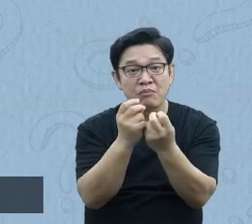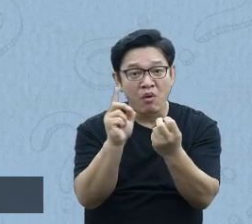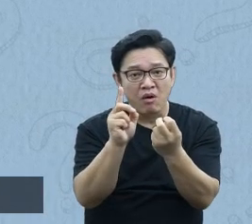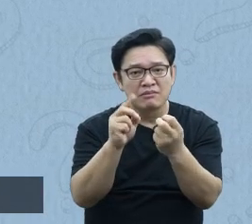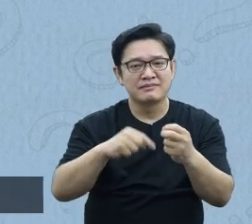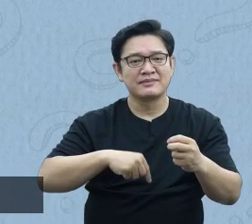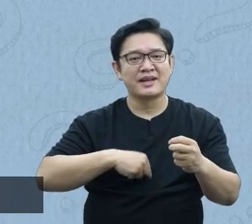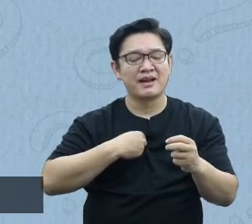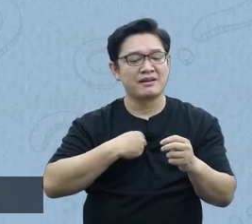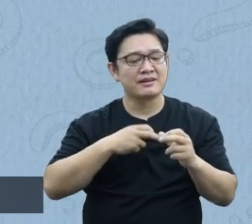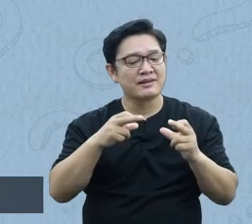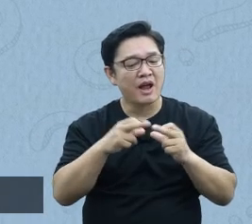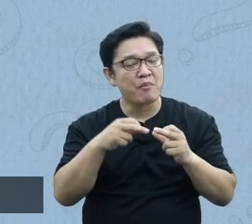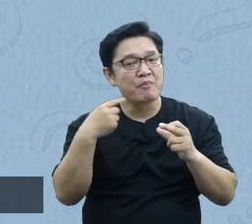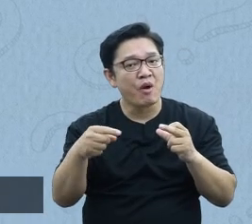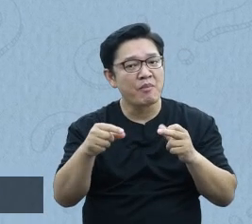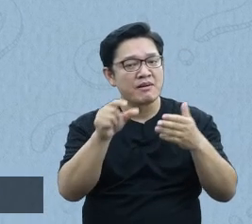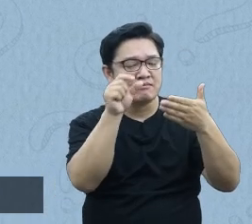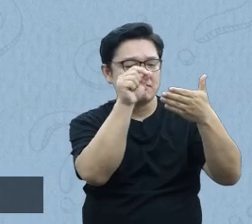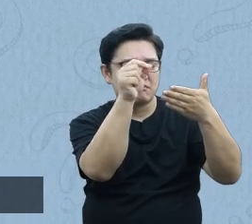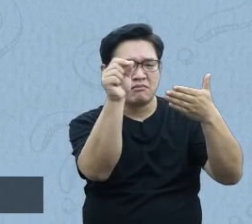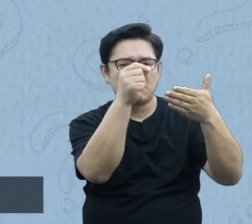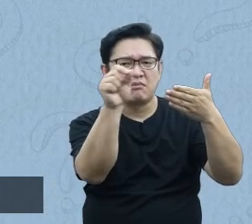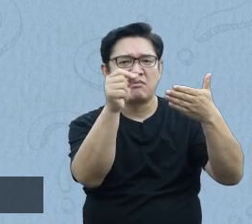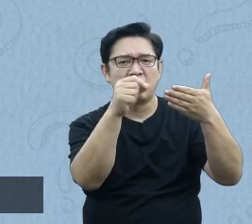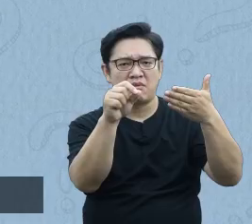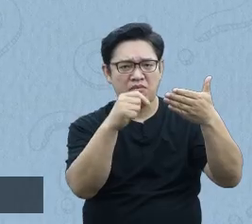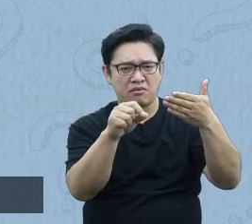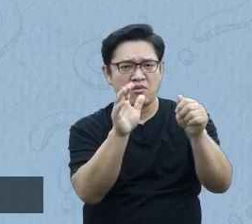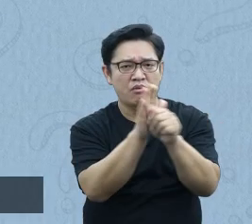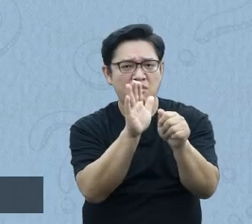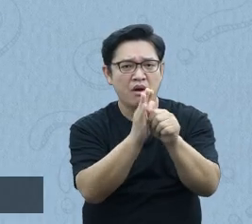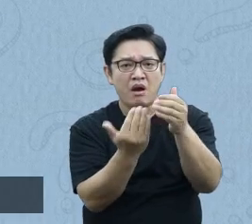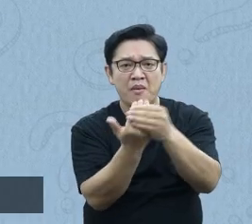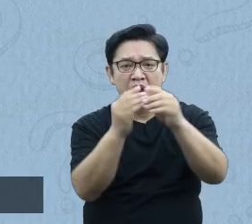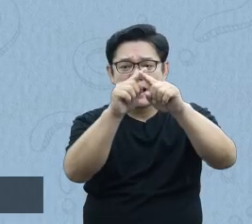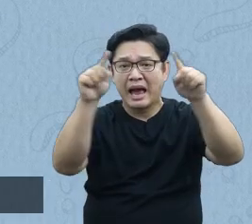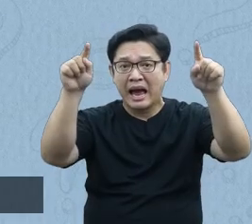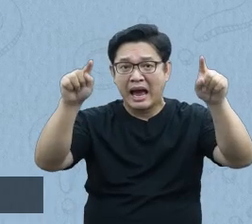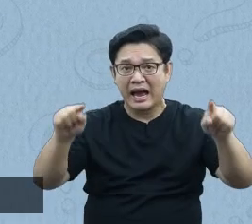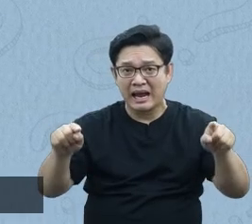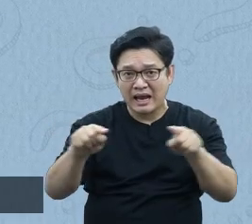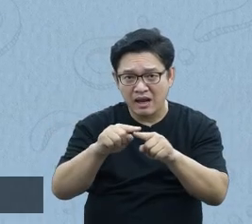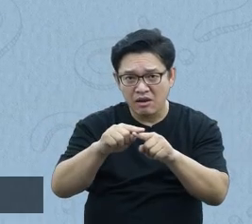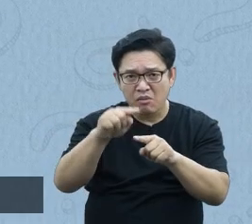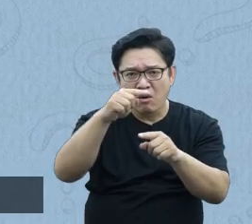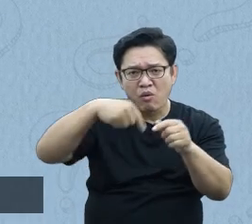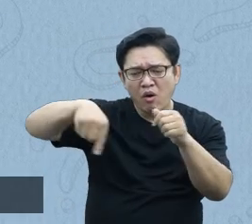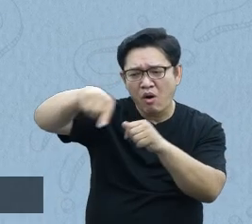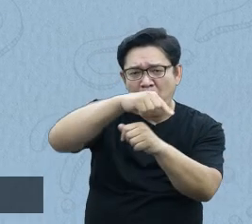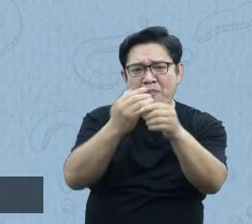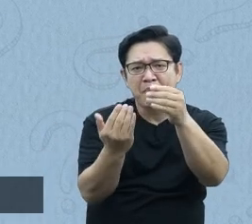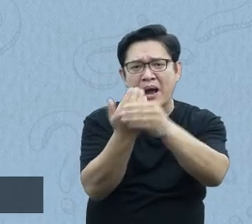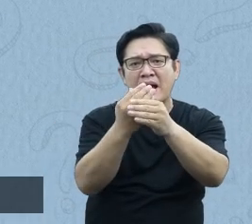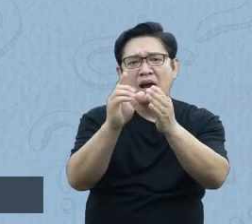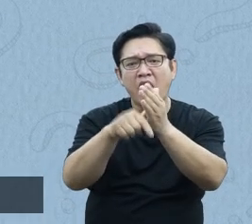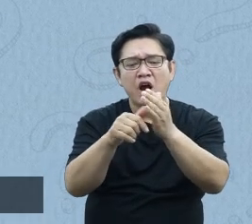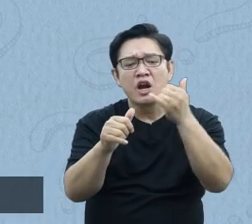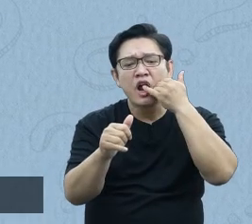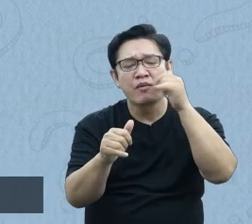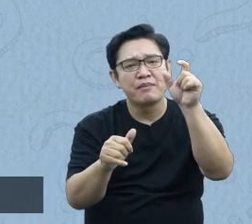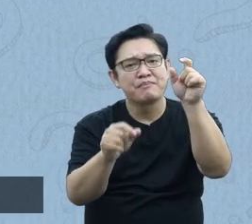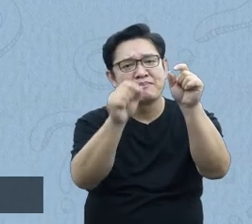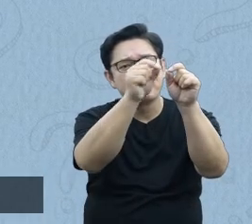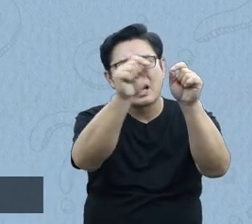위해서는 자신의 장애 정보와 지원자 정보가 필요합니다. 재난 시 데비카드와 집안 위험 상황 발생 시